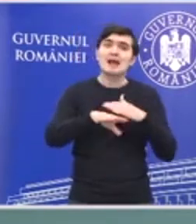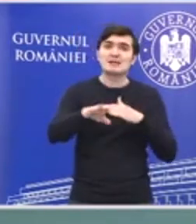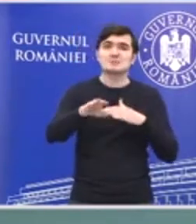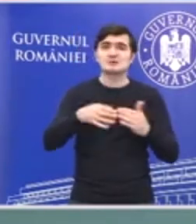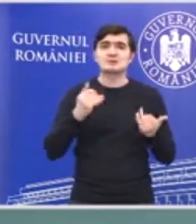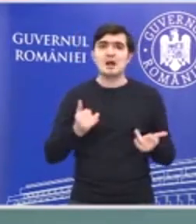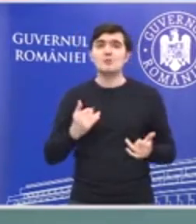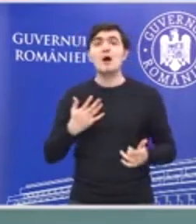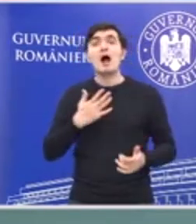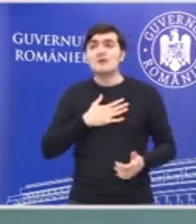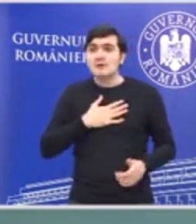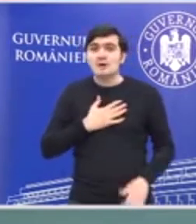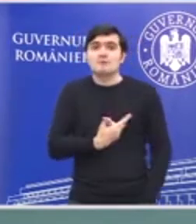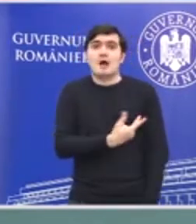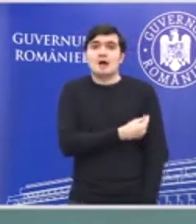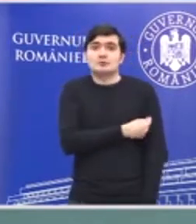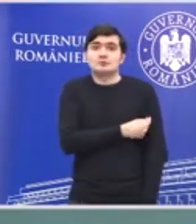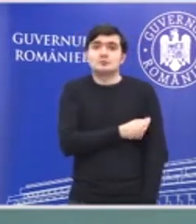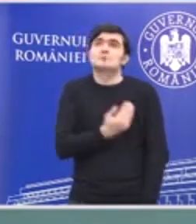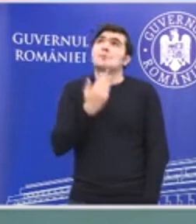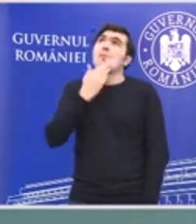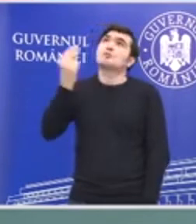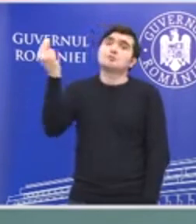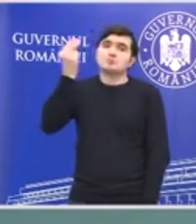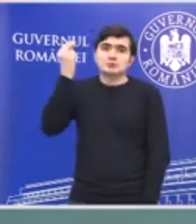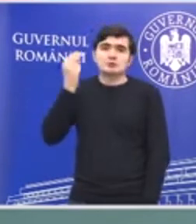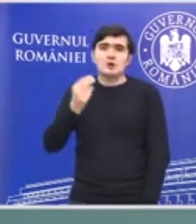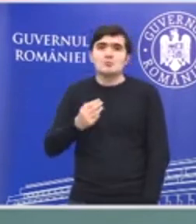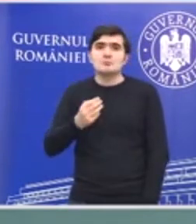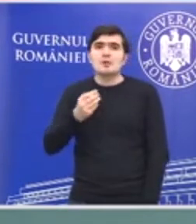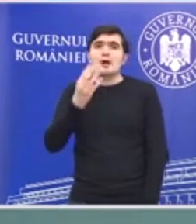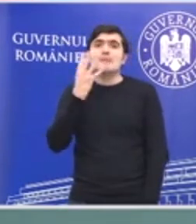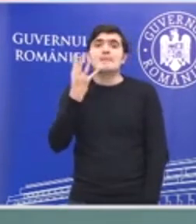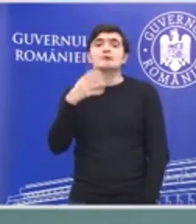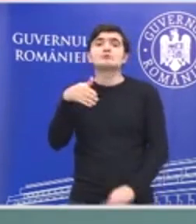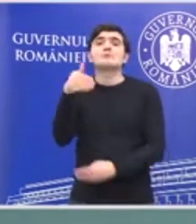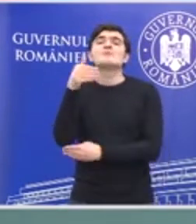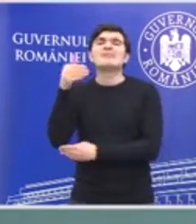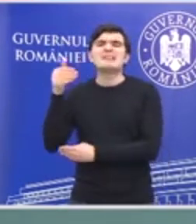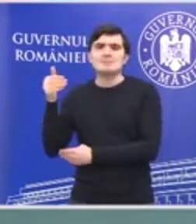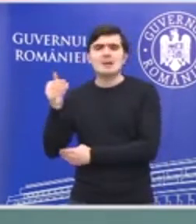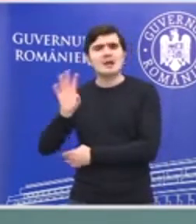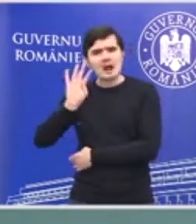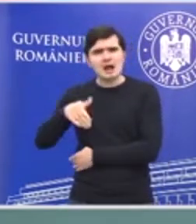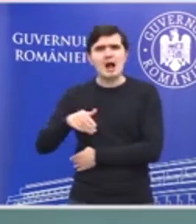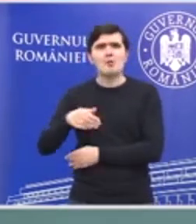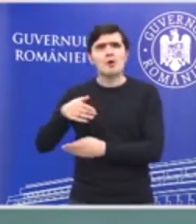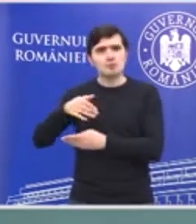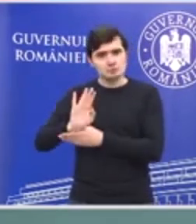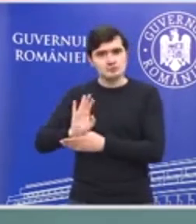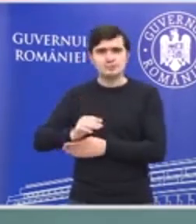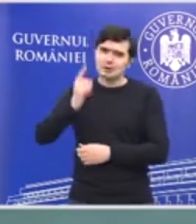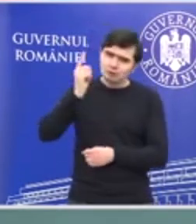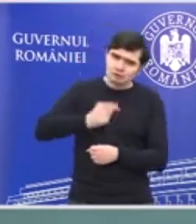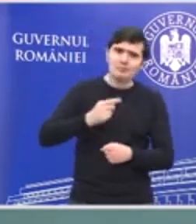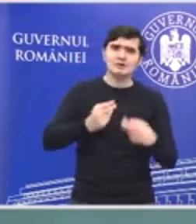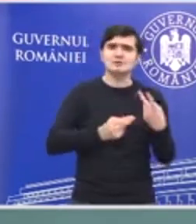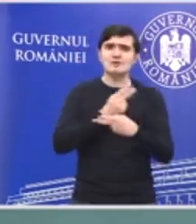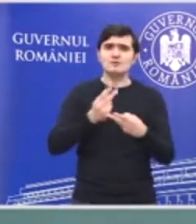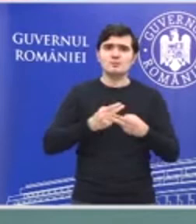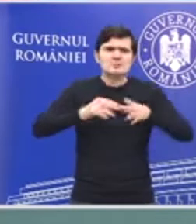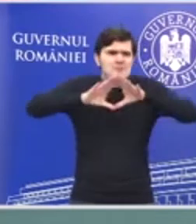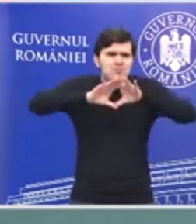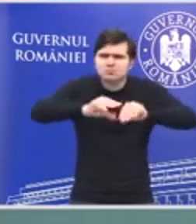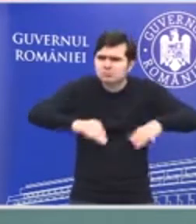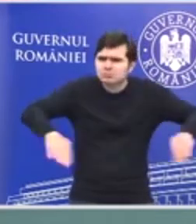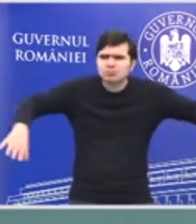față avem vaccinuri, slavă Domnului, de la cel puțin 4 companii care au primit autorizare pe care trebuie să le folosim în masă